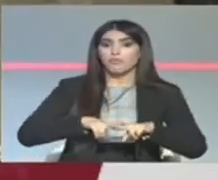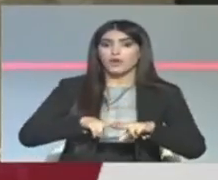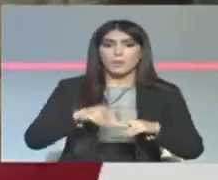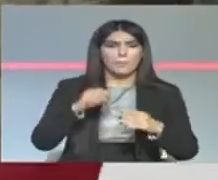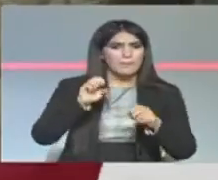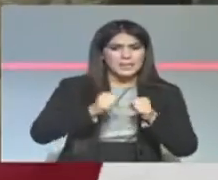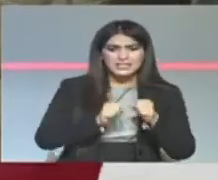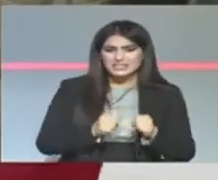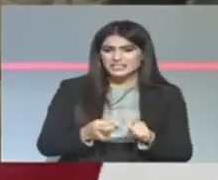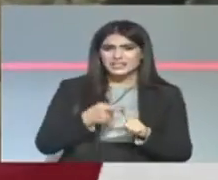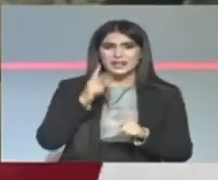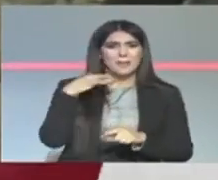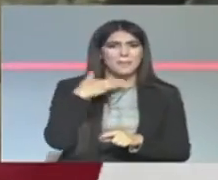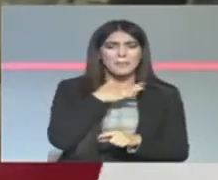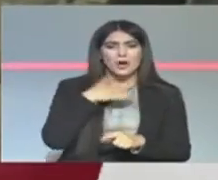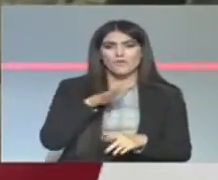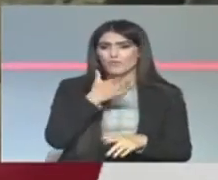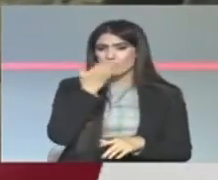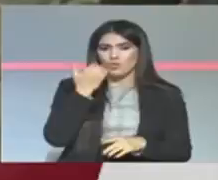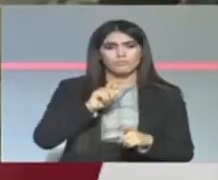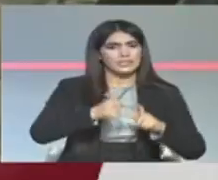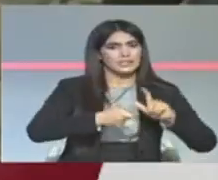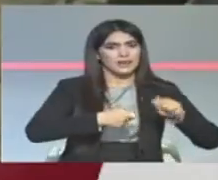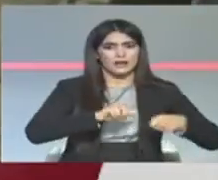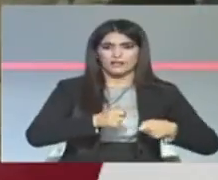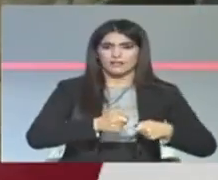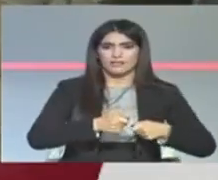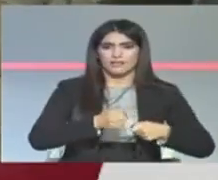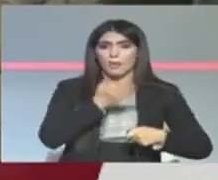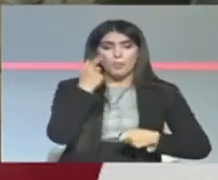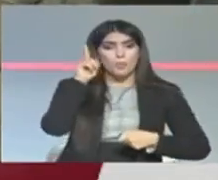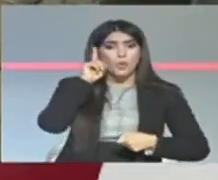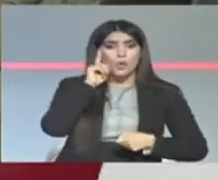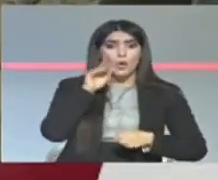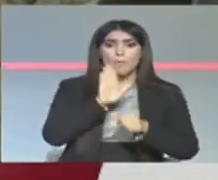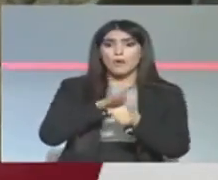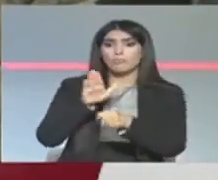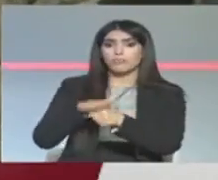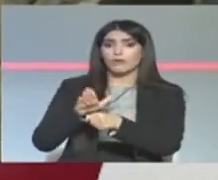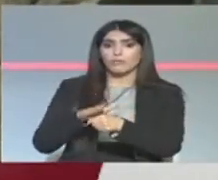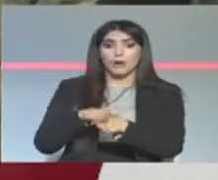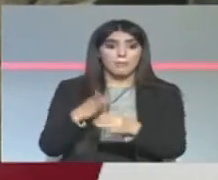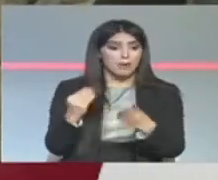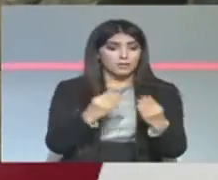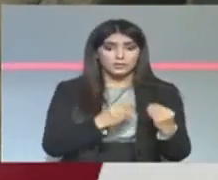وفي حاله عليش عليش